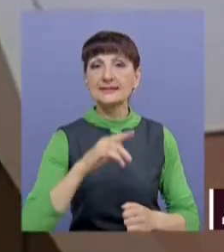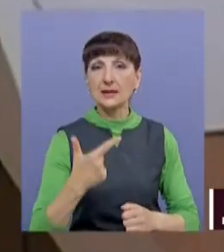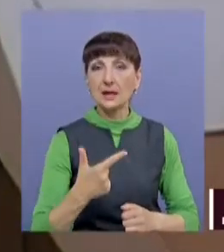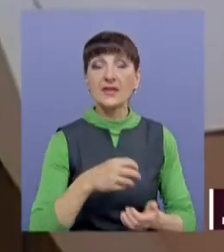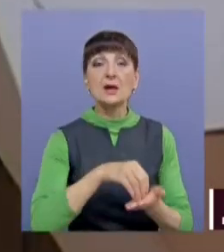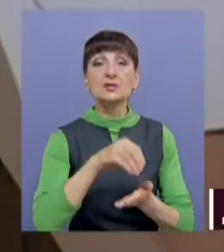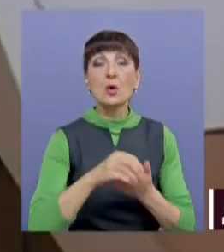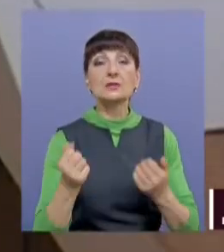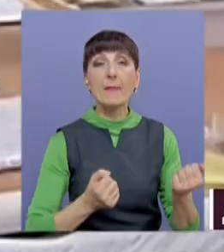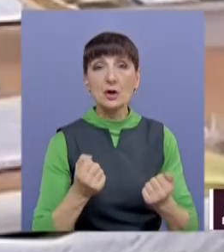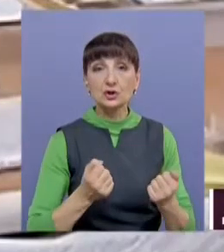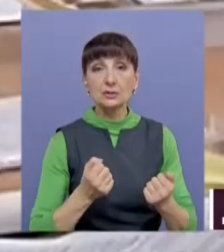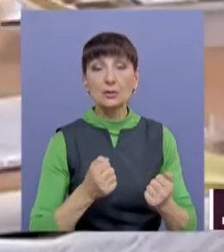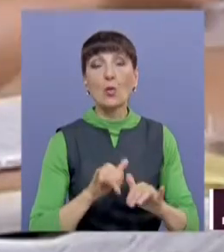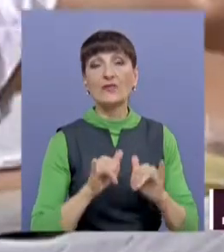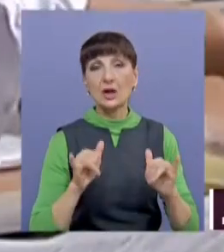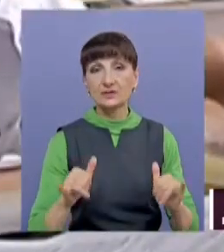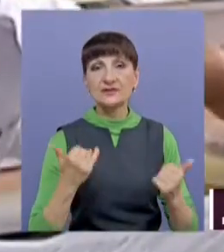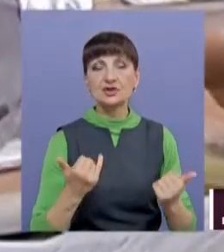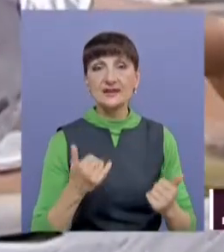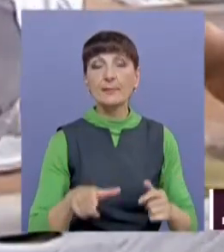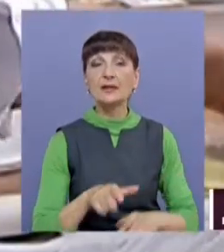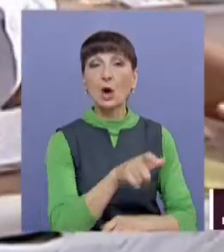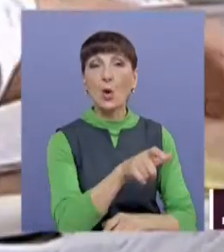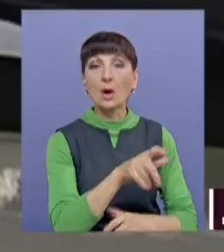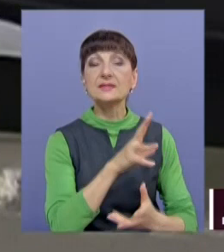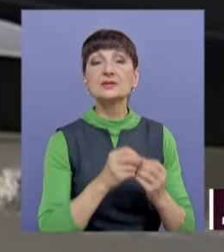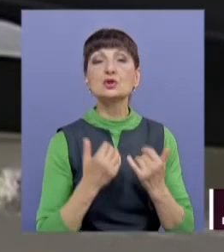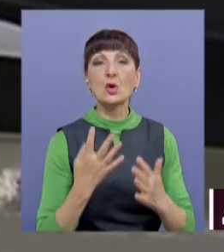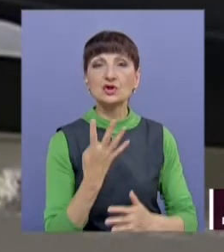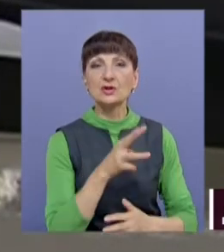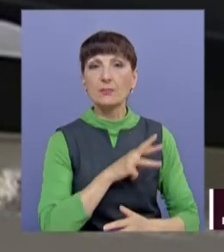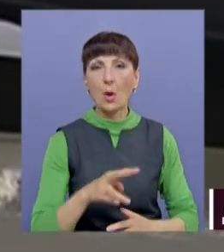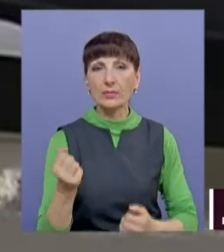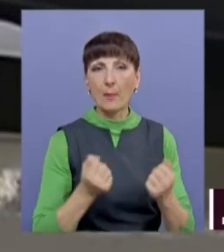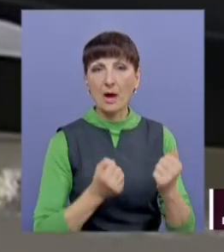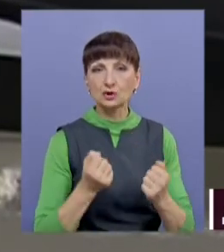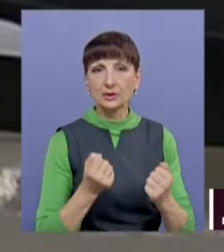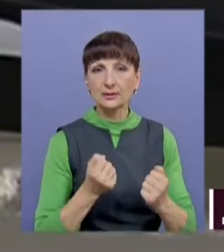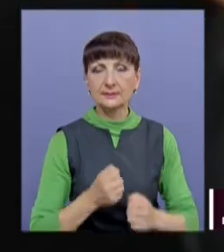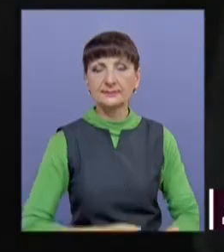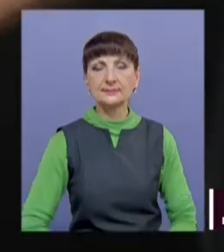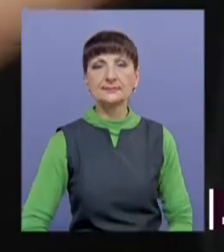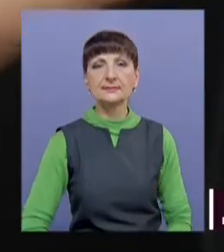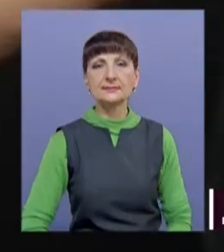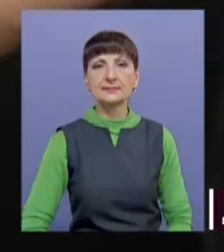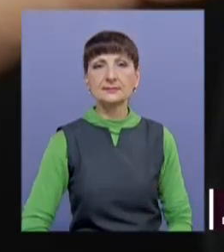на легковушки, говорят эксперты, только растет. Сейчас по дорогам ездят почти 4 миллиона машин этой категории.